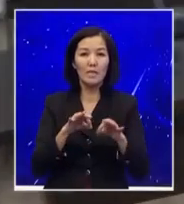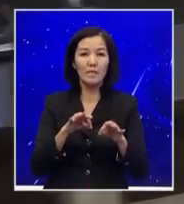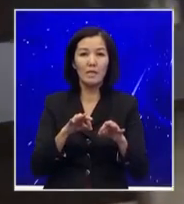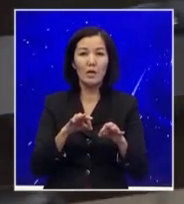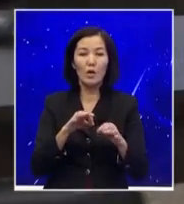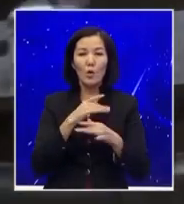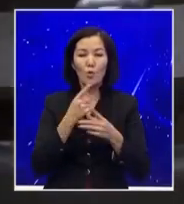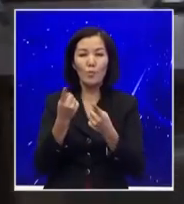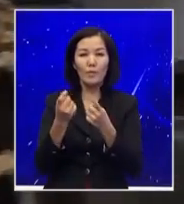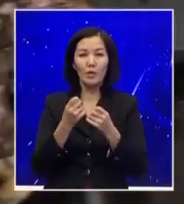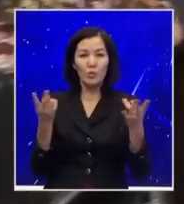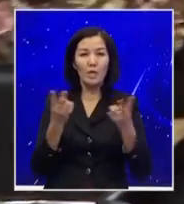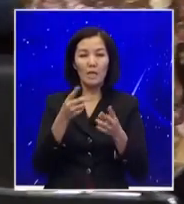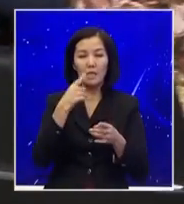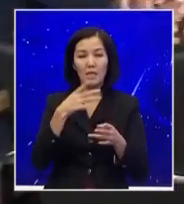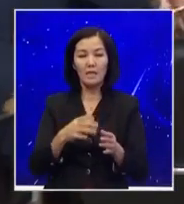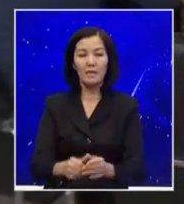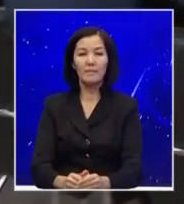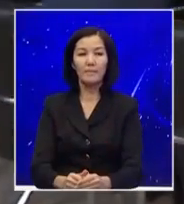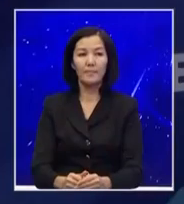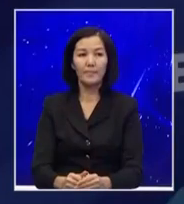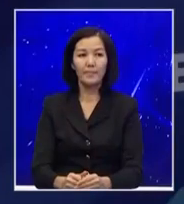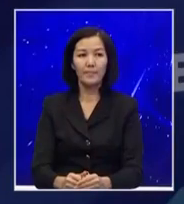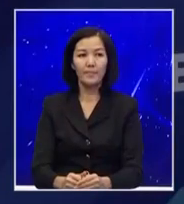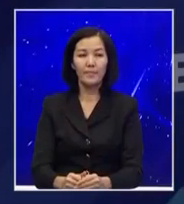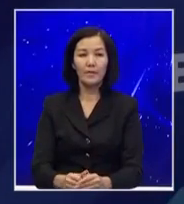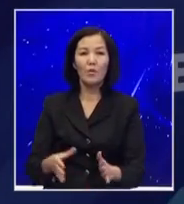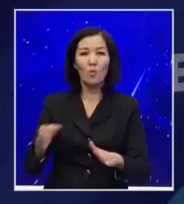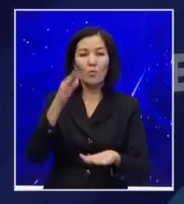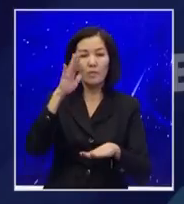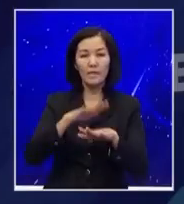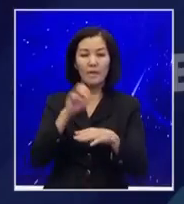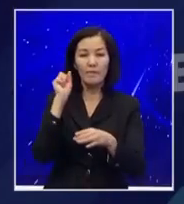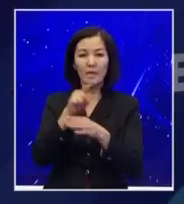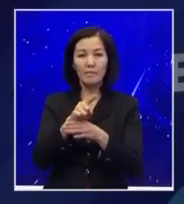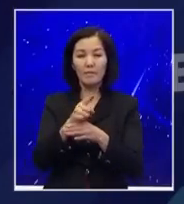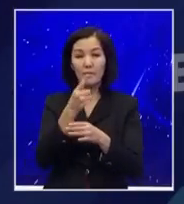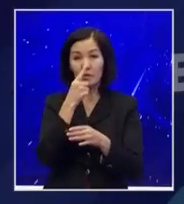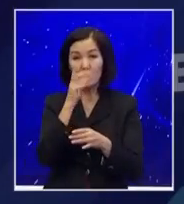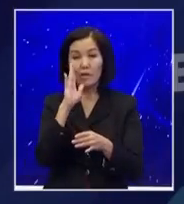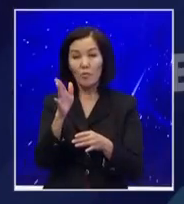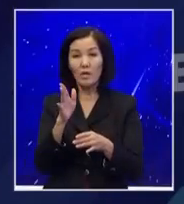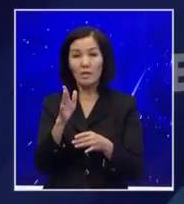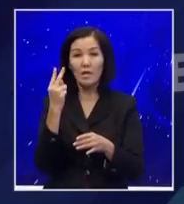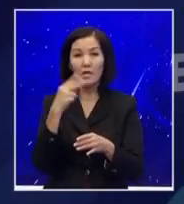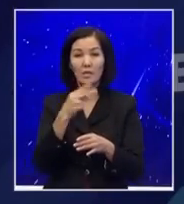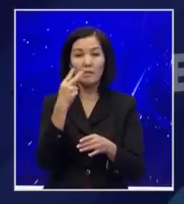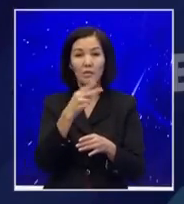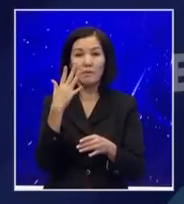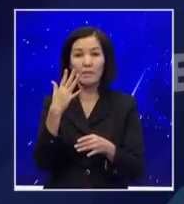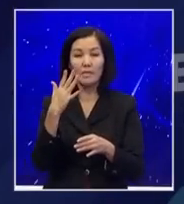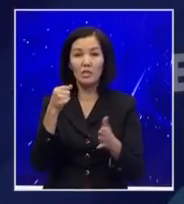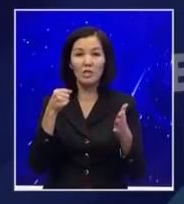да көптеп тарту керектігін айтты. Облыс әкімінің тапсырмасымен біз жақын арада 2025 жылға